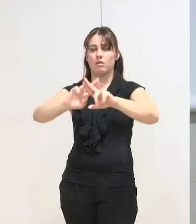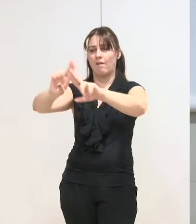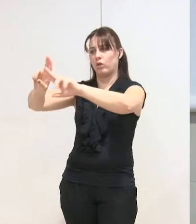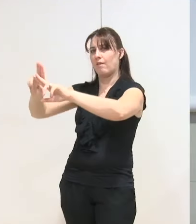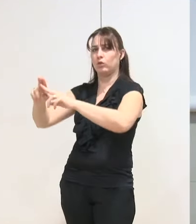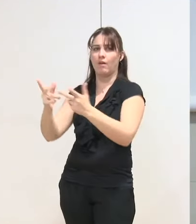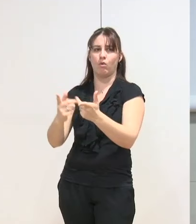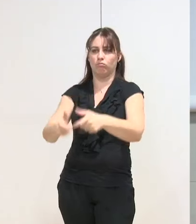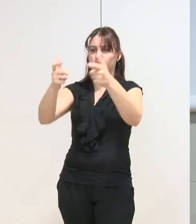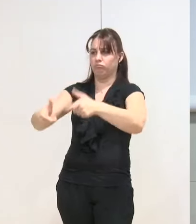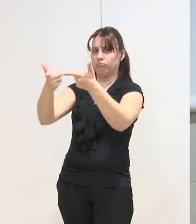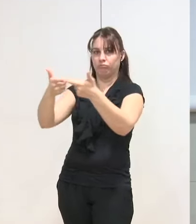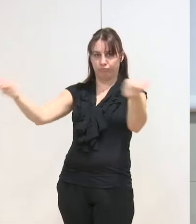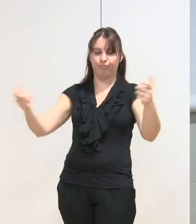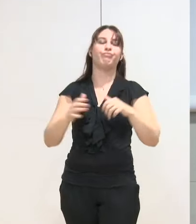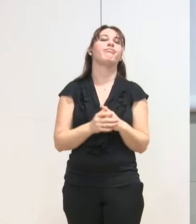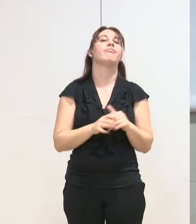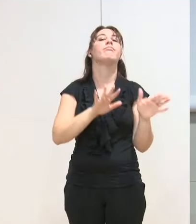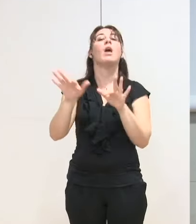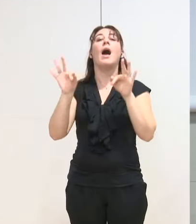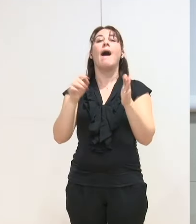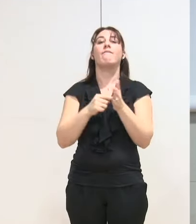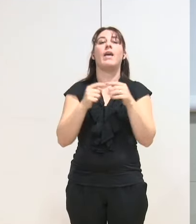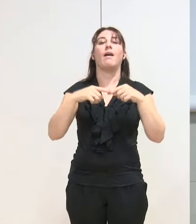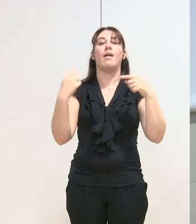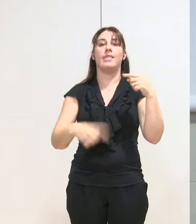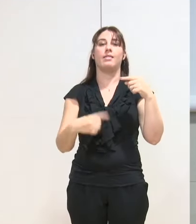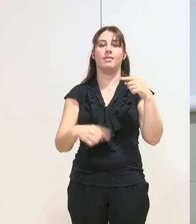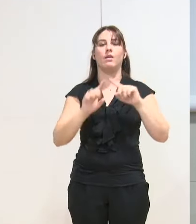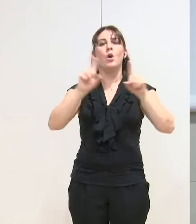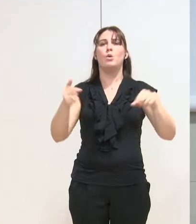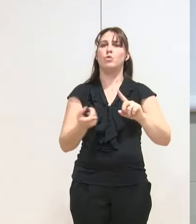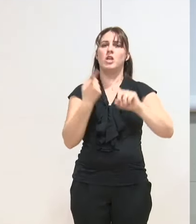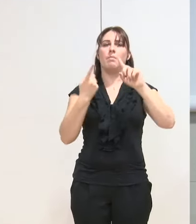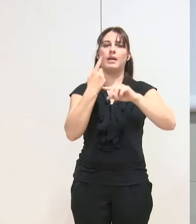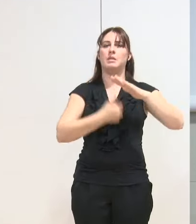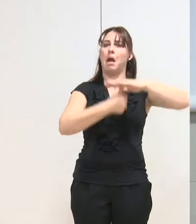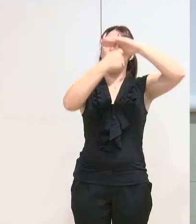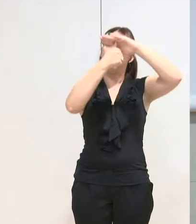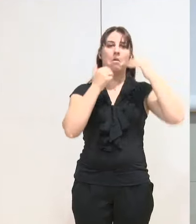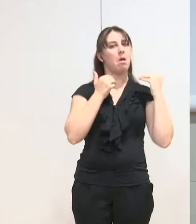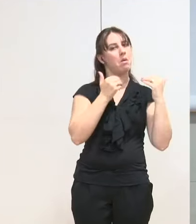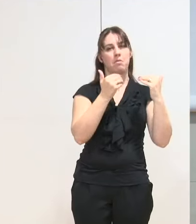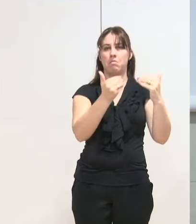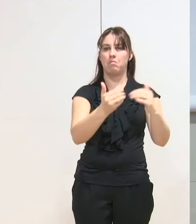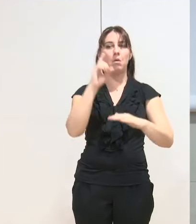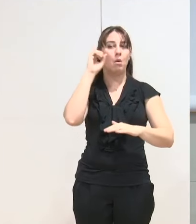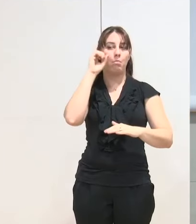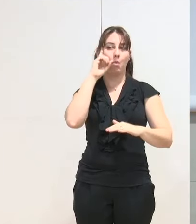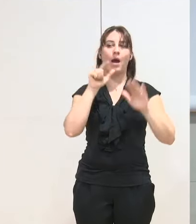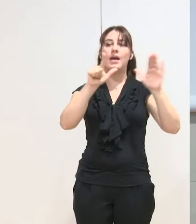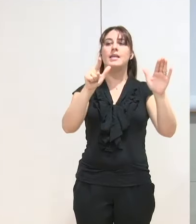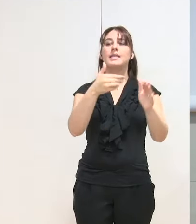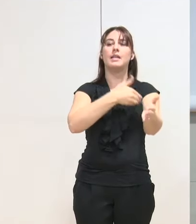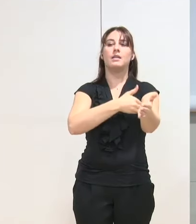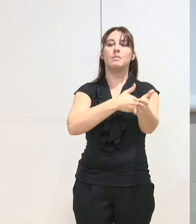urbain concernant la dette la dette du budget principal est quasiment constante car il y a eu un transfert de 7 millions